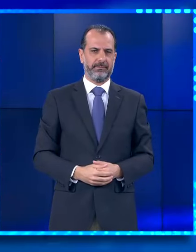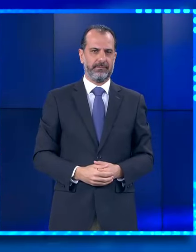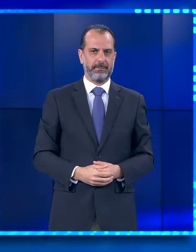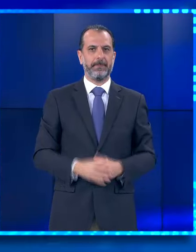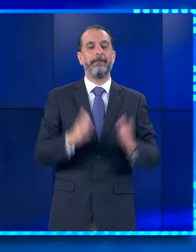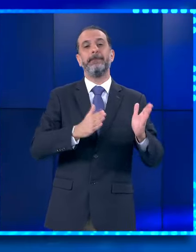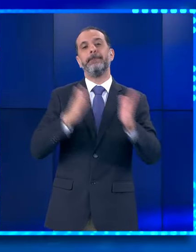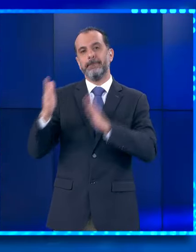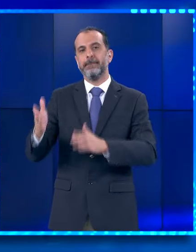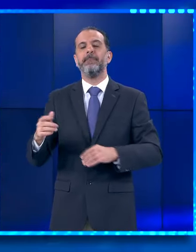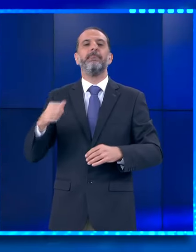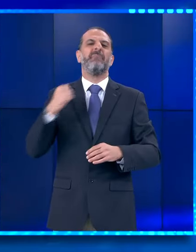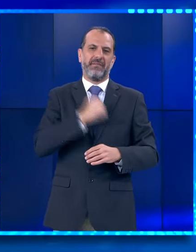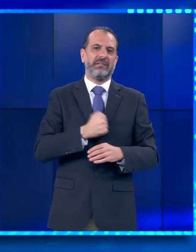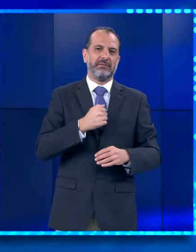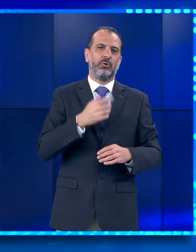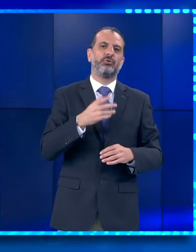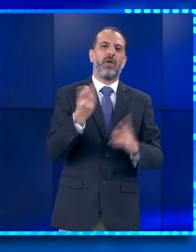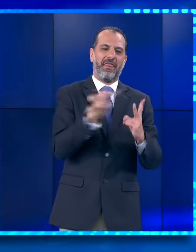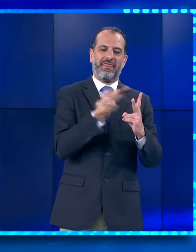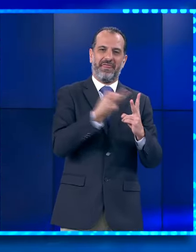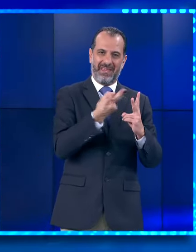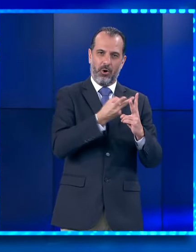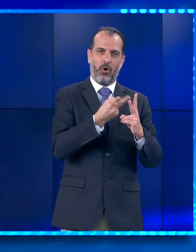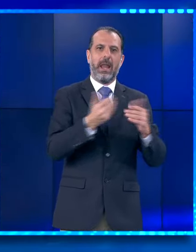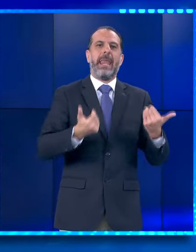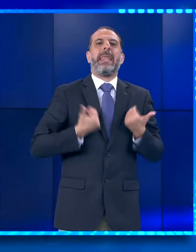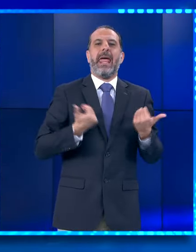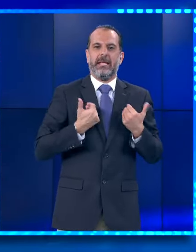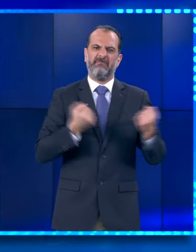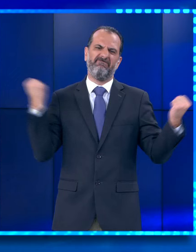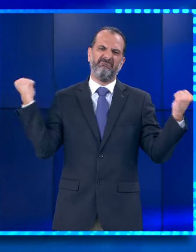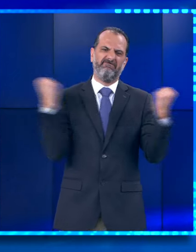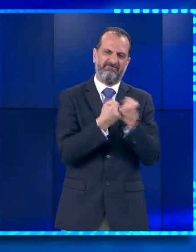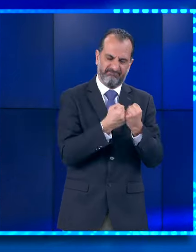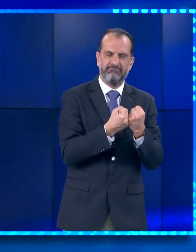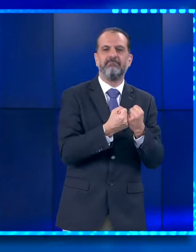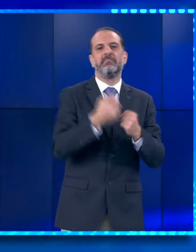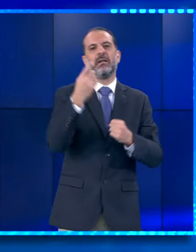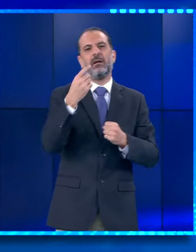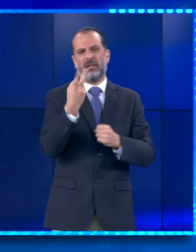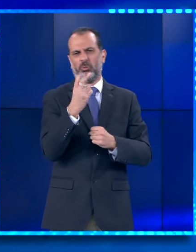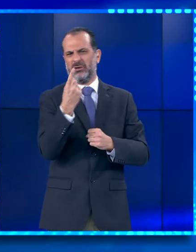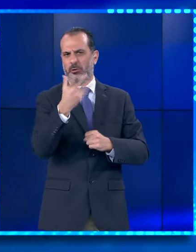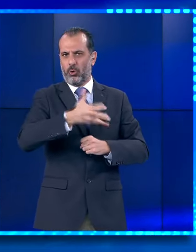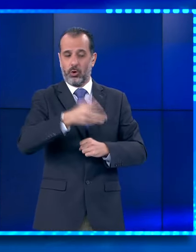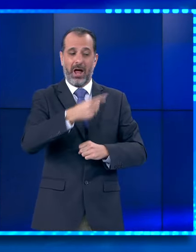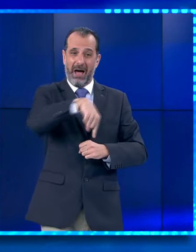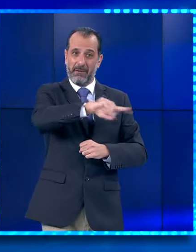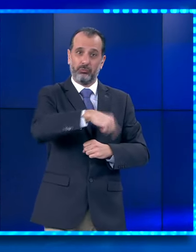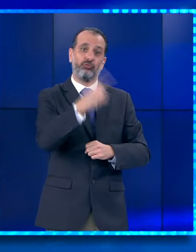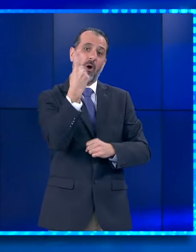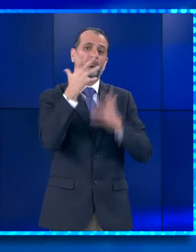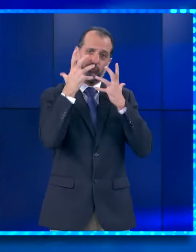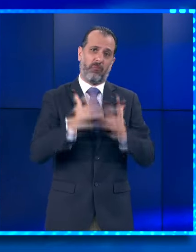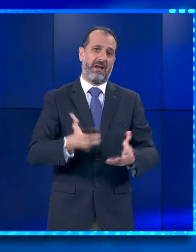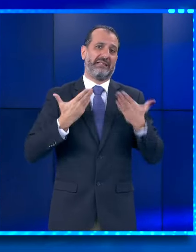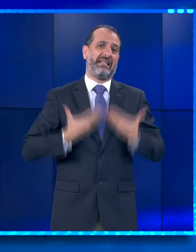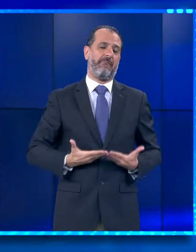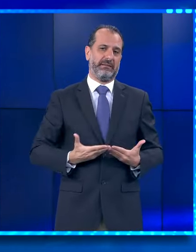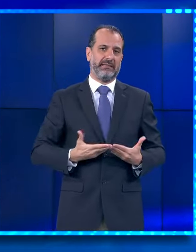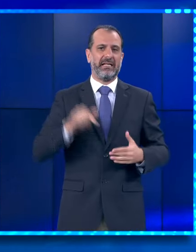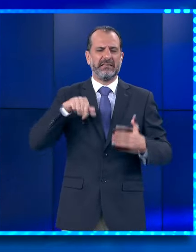Δύο νεαροί 21 ετών, εκ των οποίων ο ένας σε κρίσιμη κατάσταση, είναι ο απολογισμός ενός σοβαρού τροχαίου ατυχήματος που έγινε τα